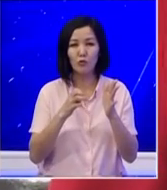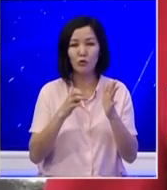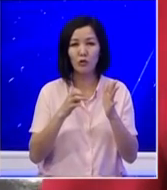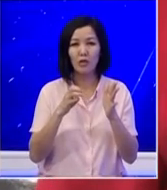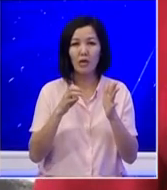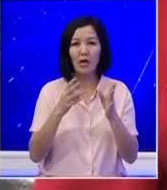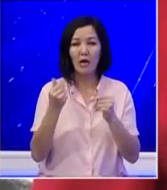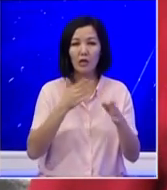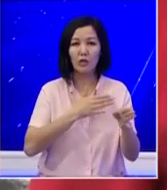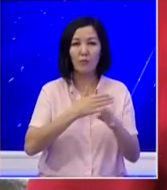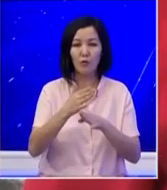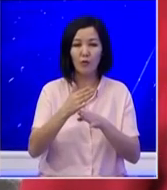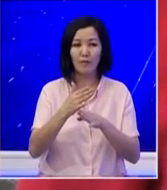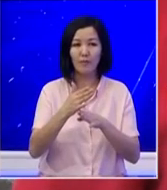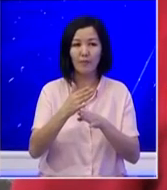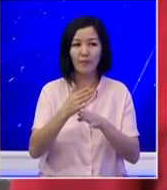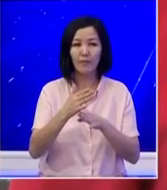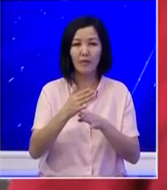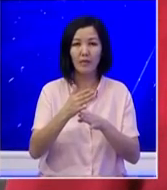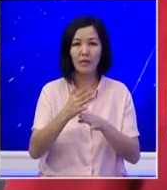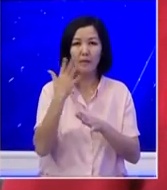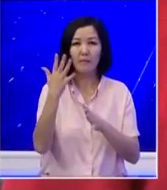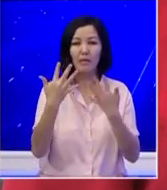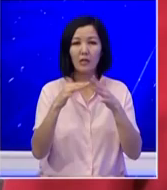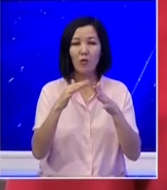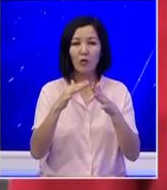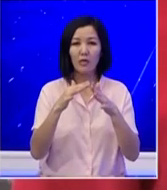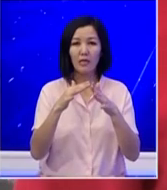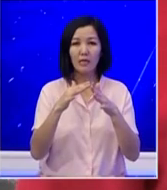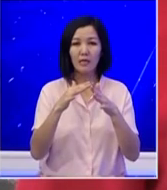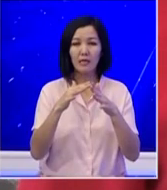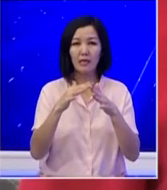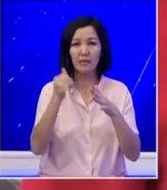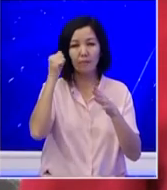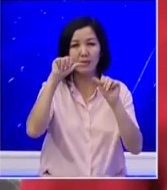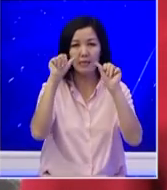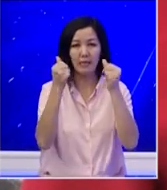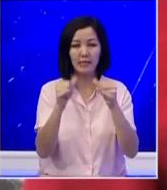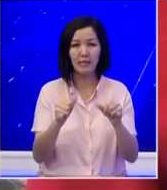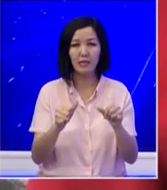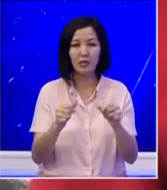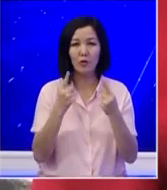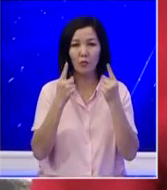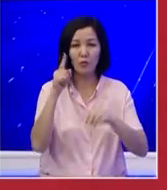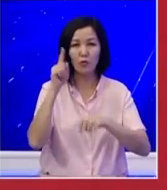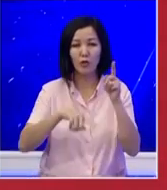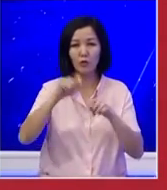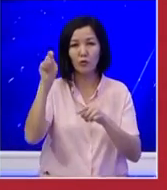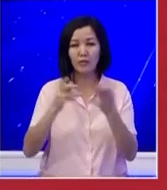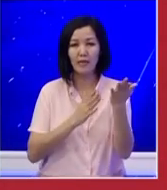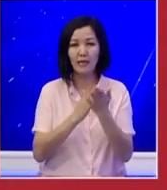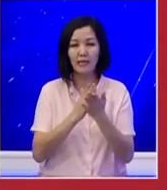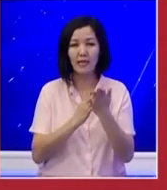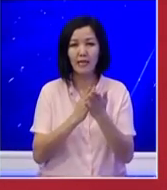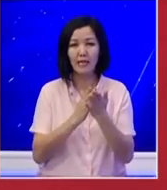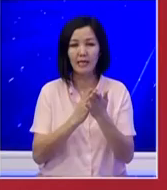6 миллион 900 қаражат бөлініп, оның жа 5 ауылдық округтегі 5 ескерткішке жаңағы Ұлы Отан соғысының ардагерлеріне